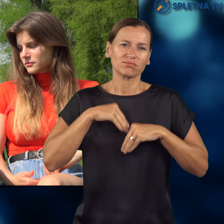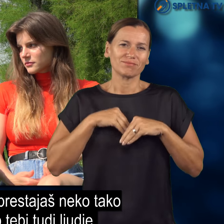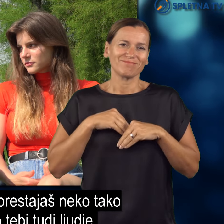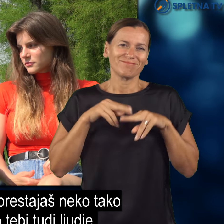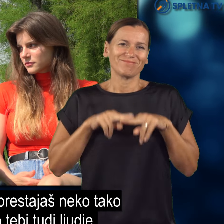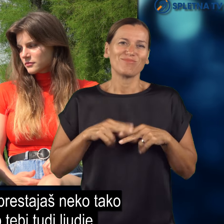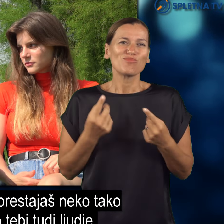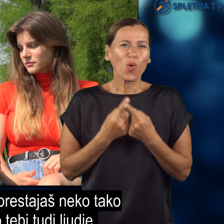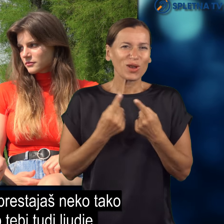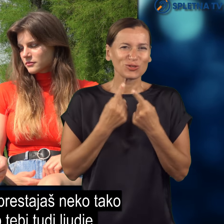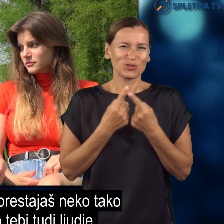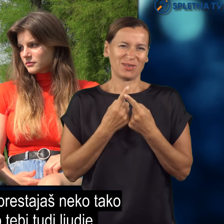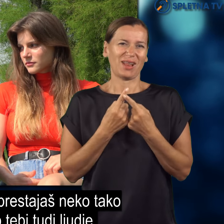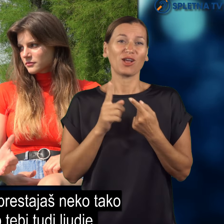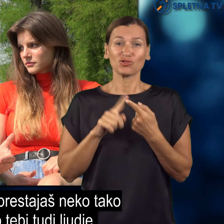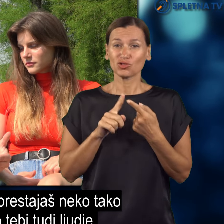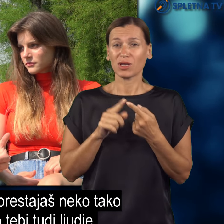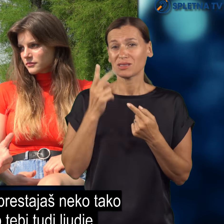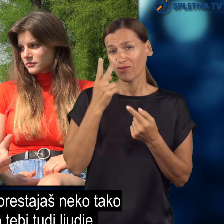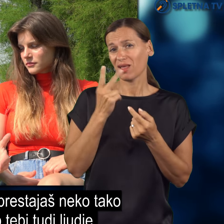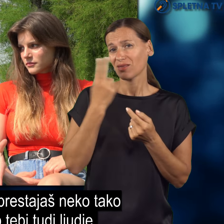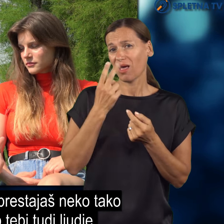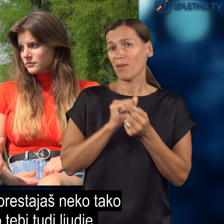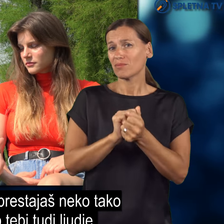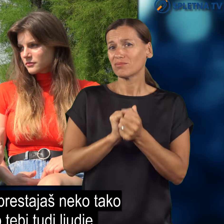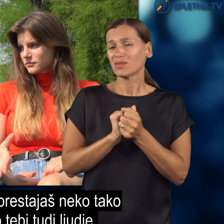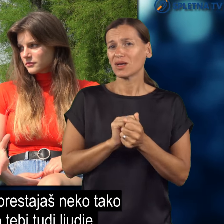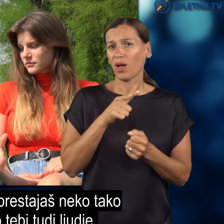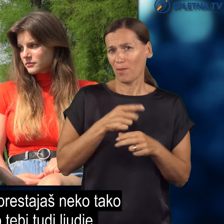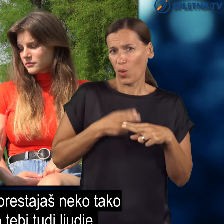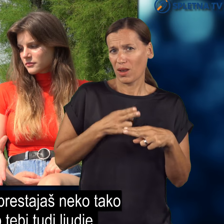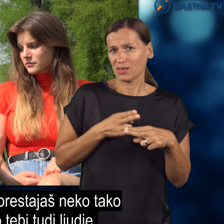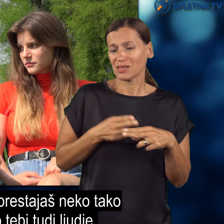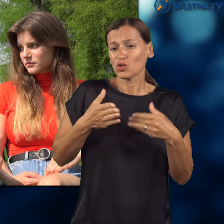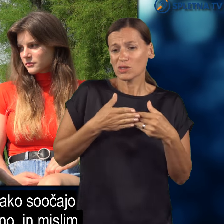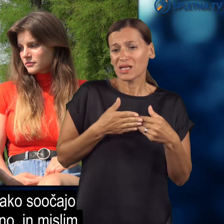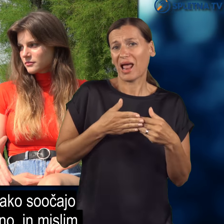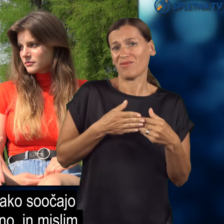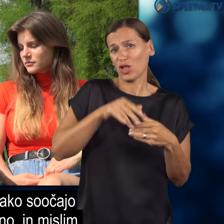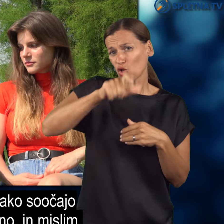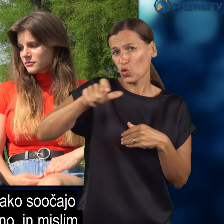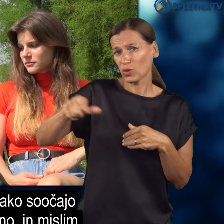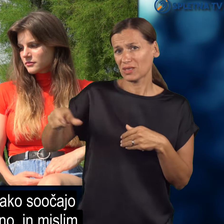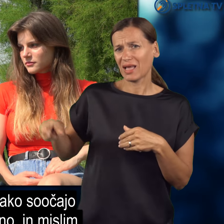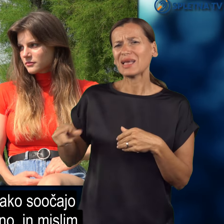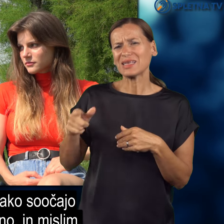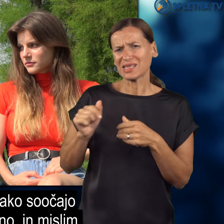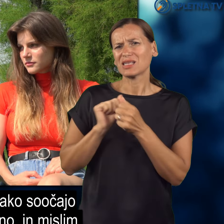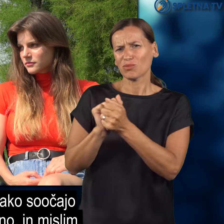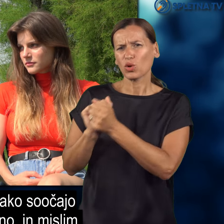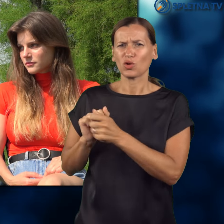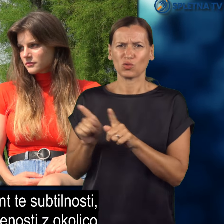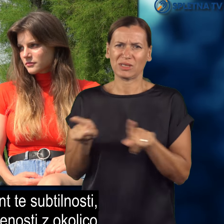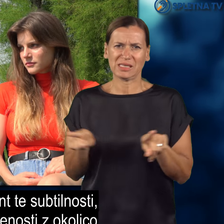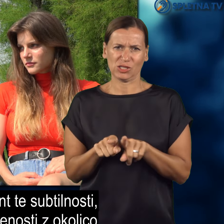da kljub temu, ko ti prestaješ neko tako bolezen, so ob tebi tudi ljudje, ki se prav tako soočajo z isto bolečino.